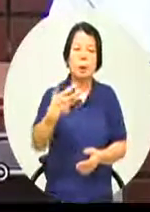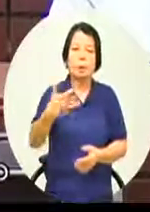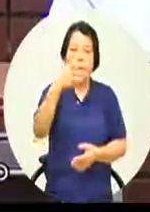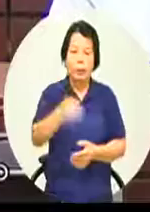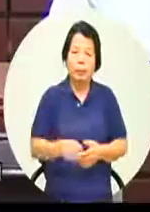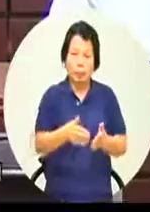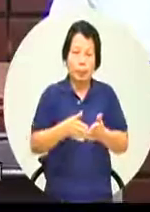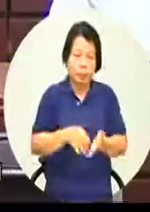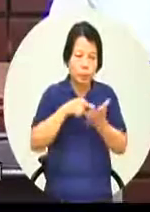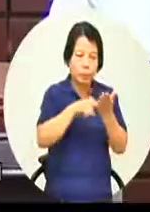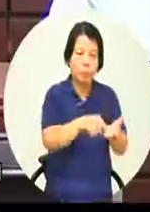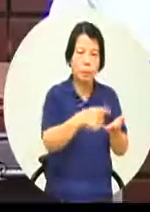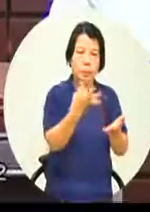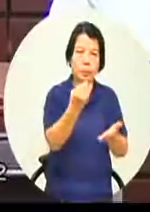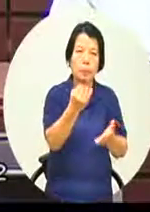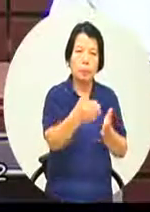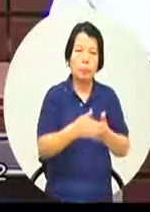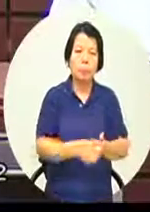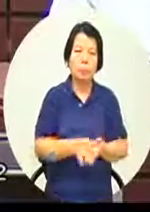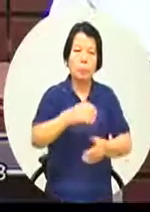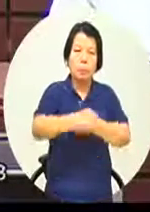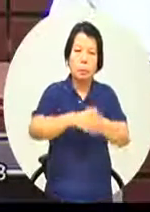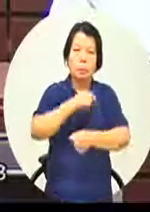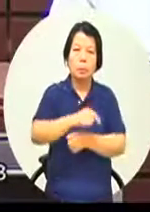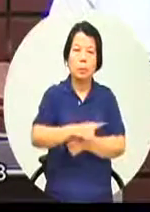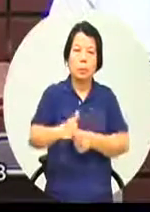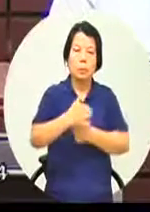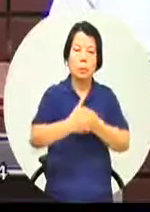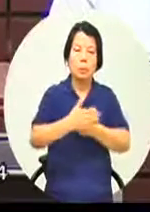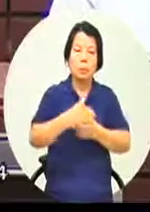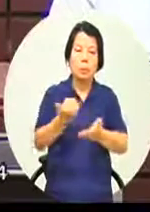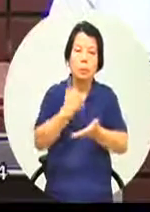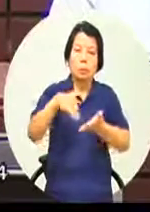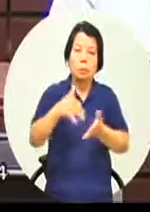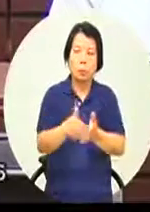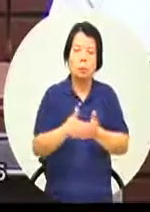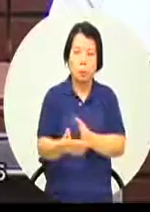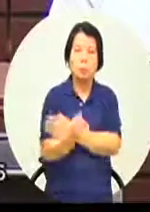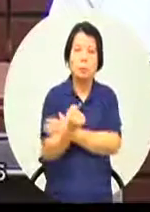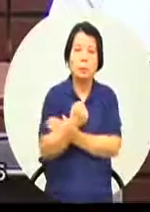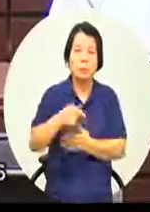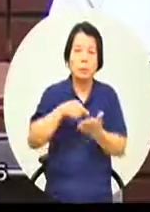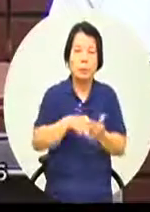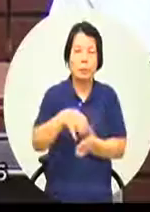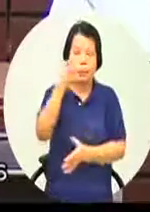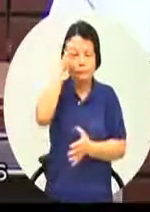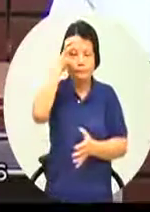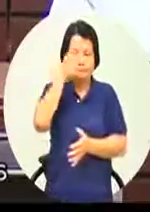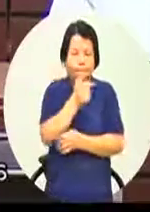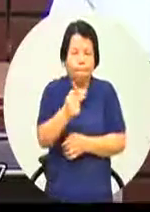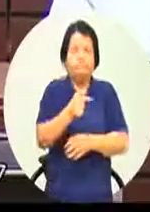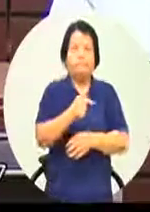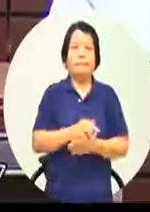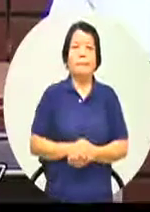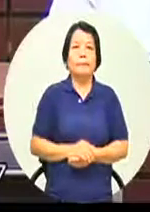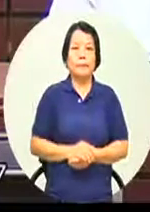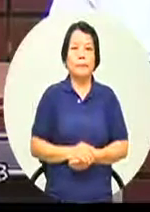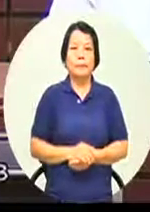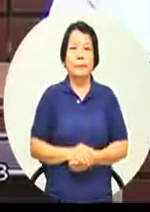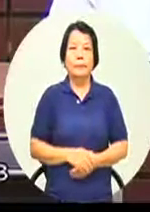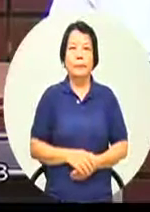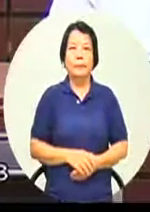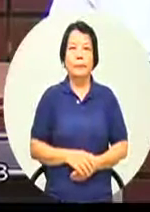我们争取这个动保预算的话，我们义不容辞，而且会很积极，有强烈的企图心。 可不可以今年的